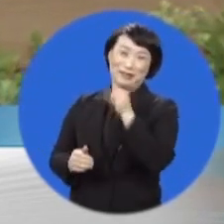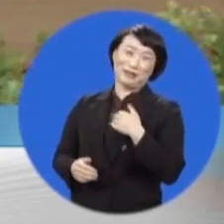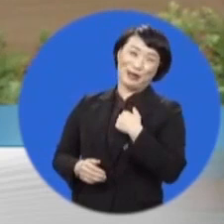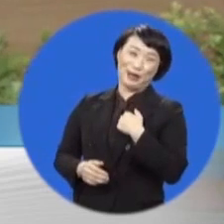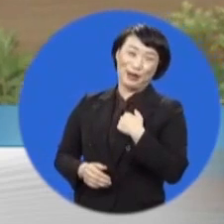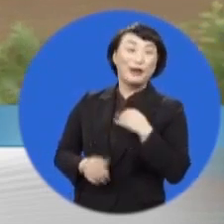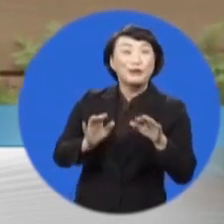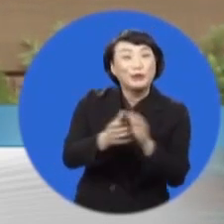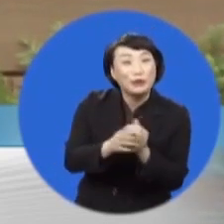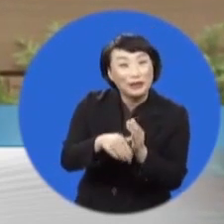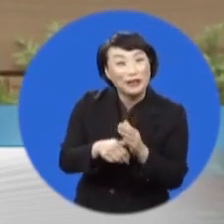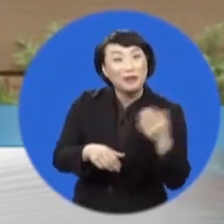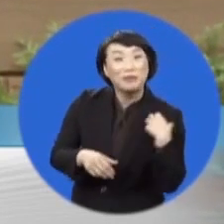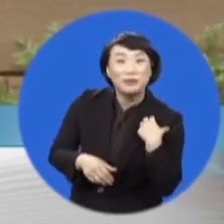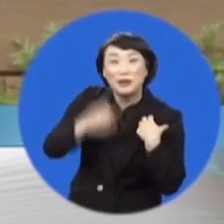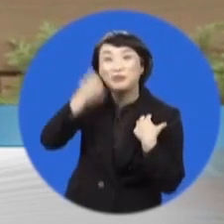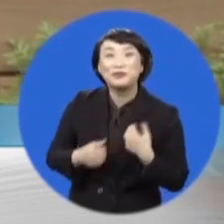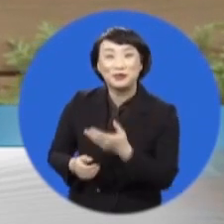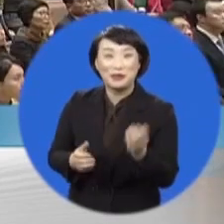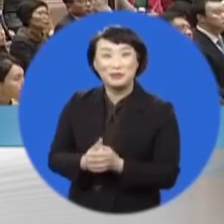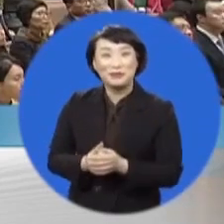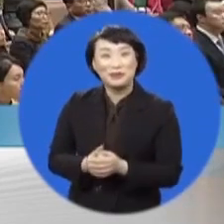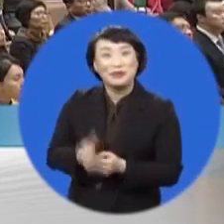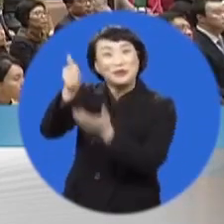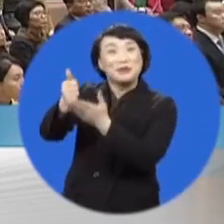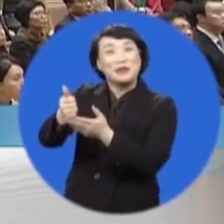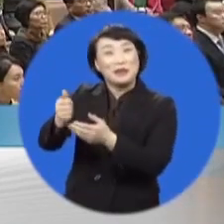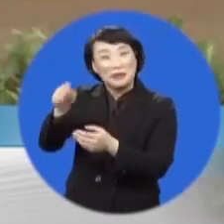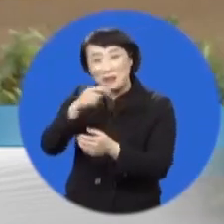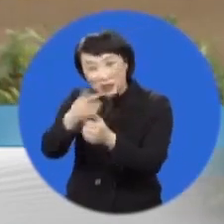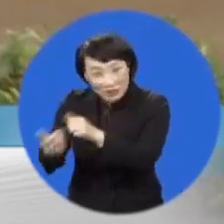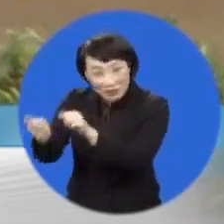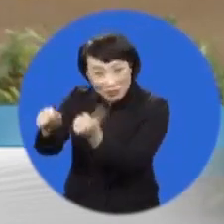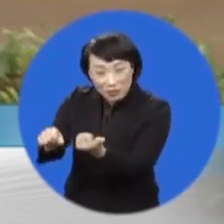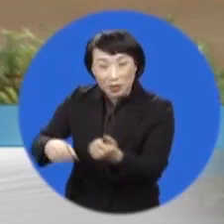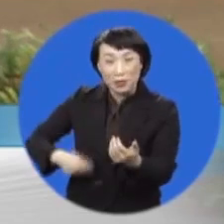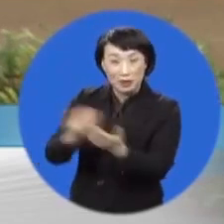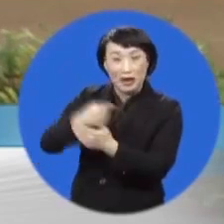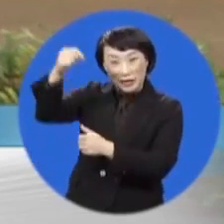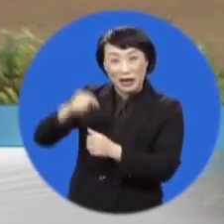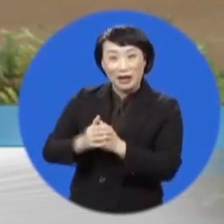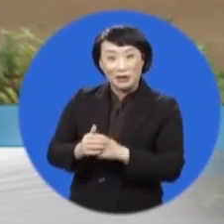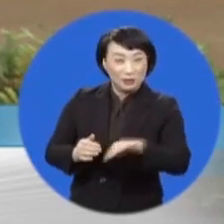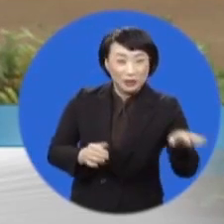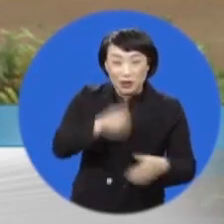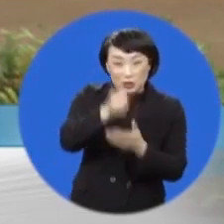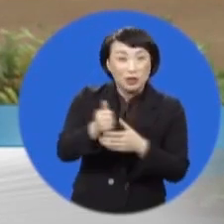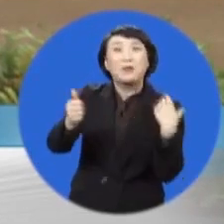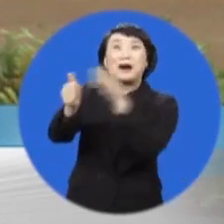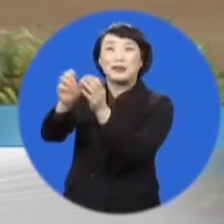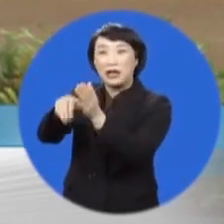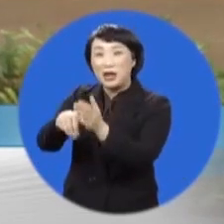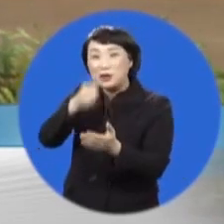그런 기도 한테 부담이 또 와서부터 주님이 피 흘리시고 그 얘기 알아볼 때 우리가 죄를 넣을때